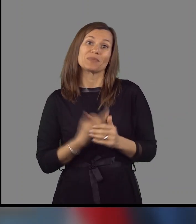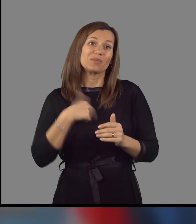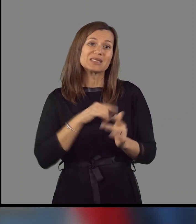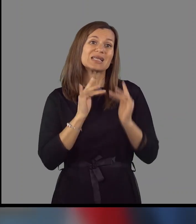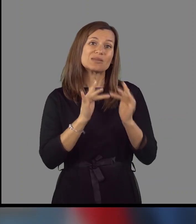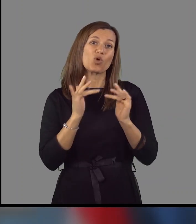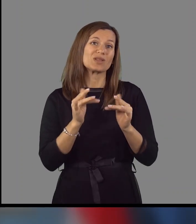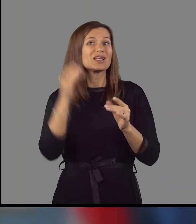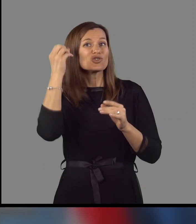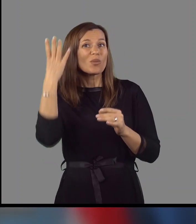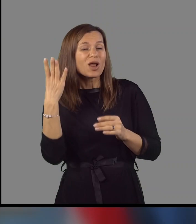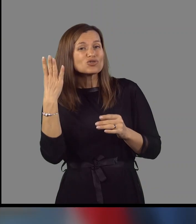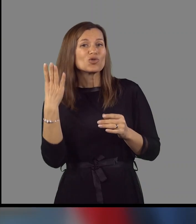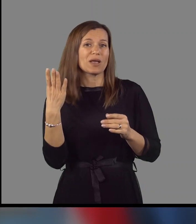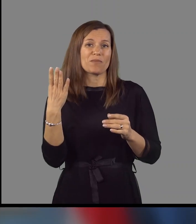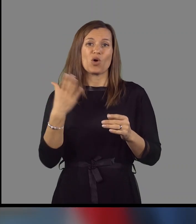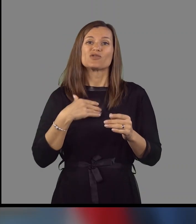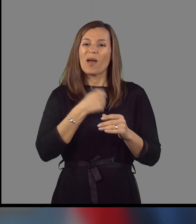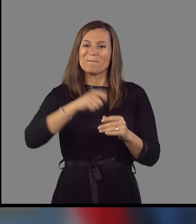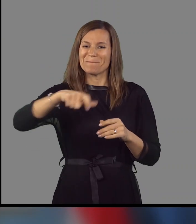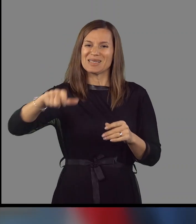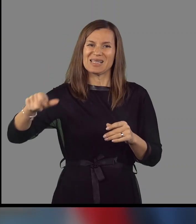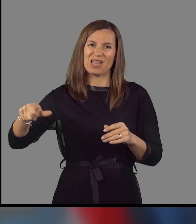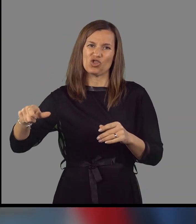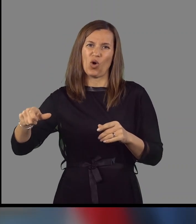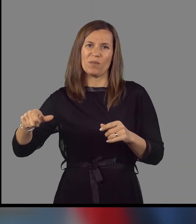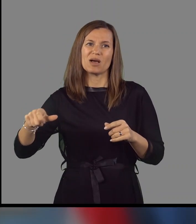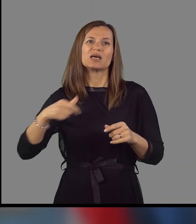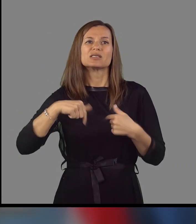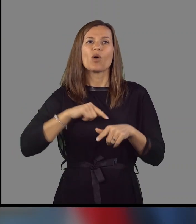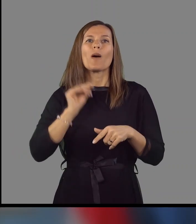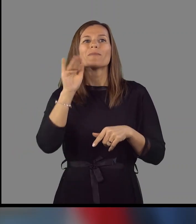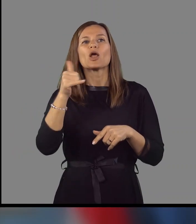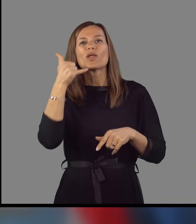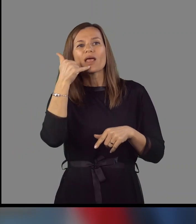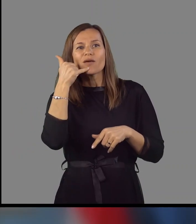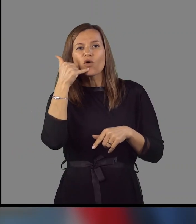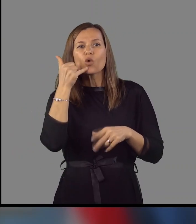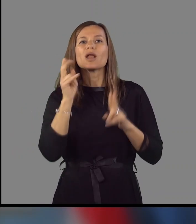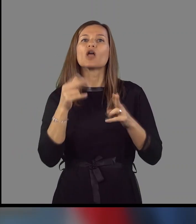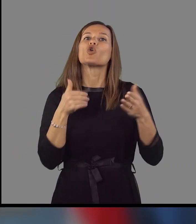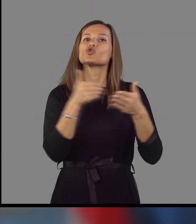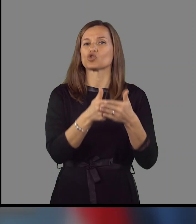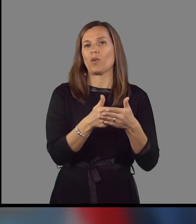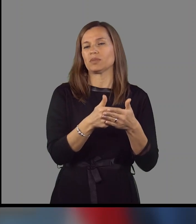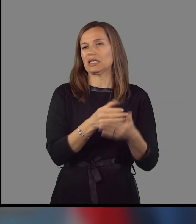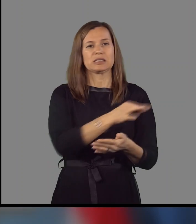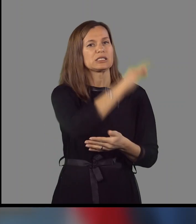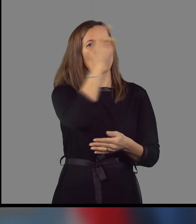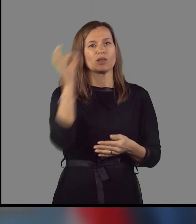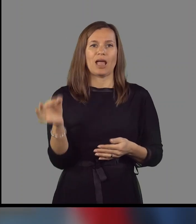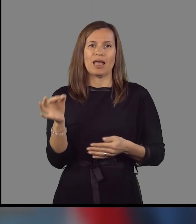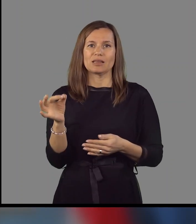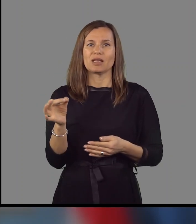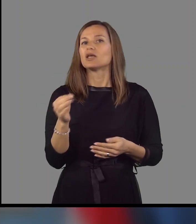bistvu izobražujemo se, svojim pacientom smo preko telefona dostopni